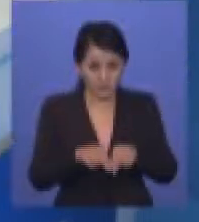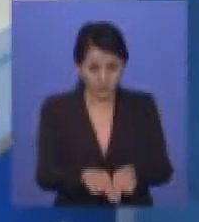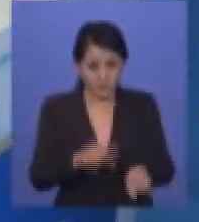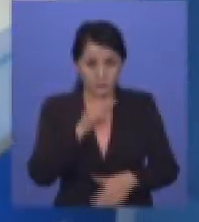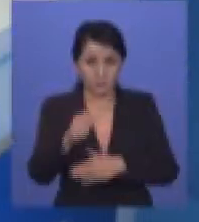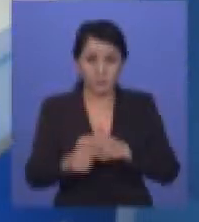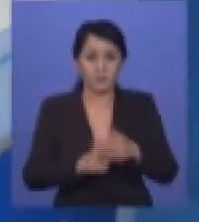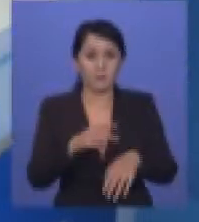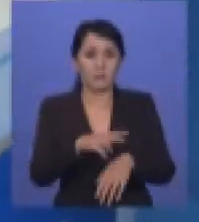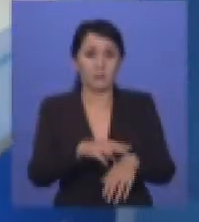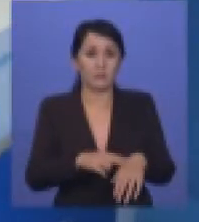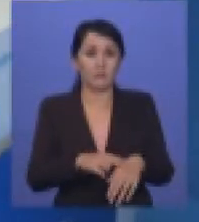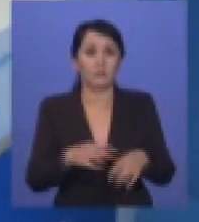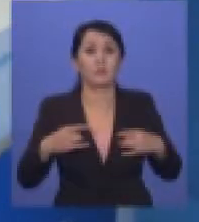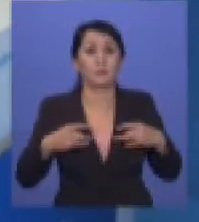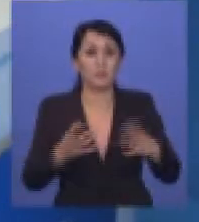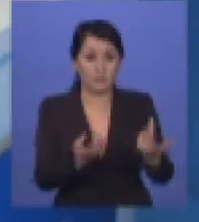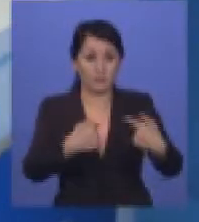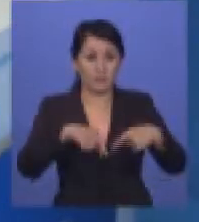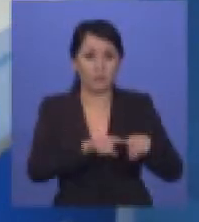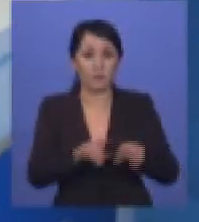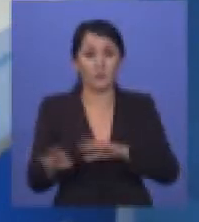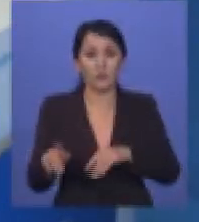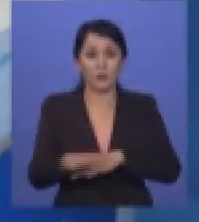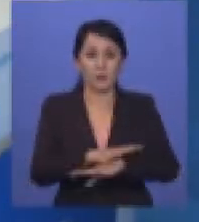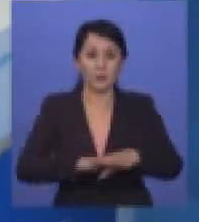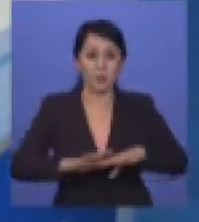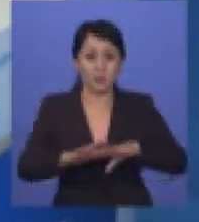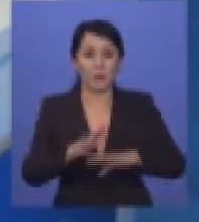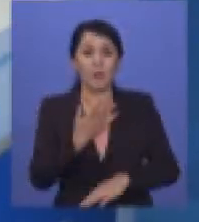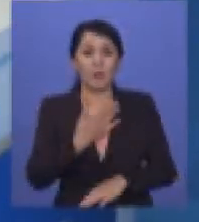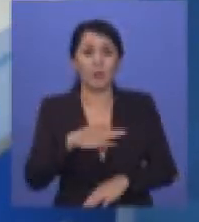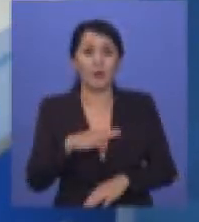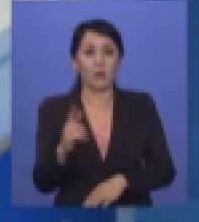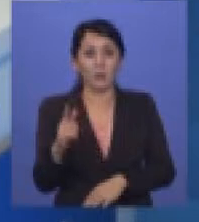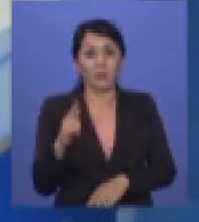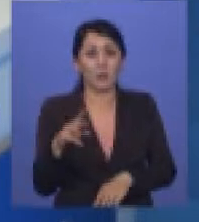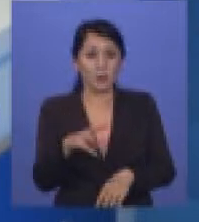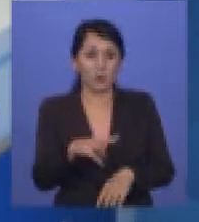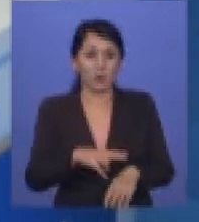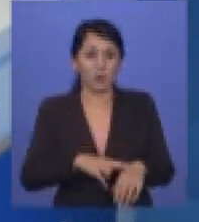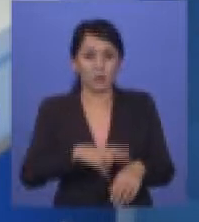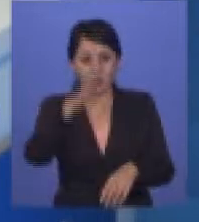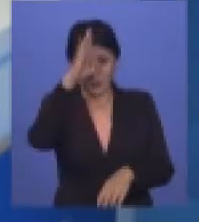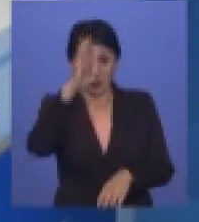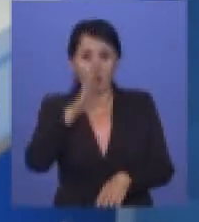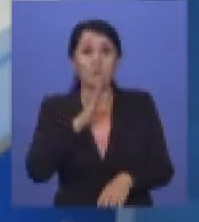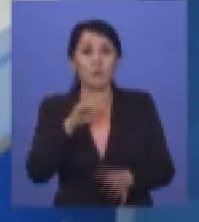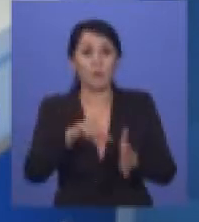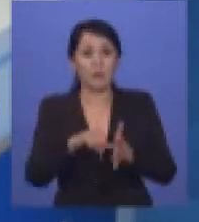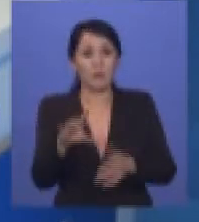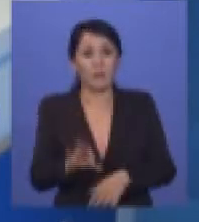Петропавл қалалық полициясы балаларға мереке ұйымдастырды. Шараға қоғамдық тыныштықты күзетіп жүрген тәртіп сақшыларының ұл-қыздары